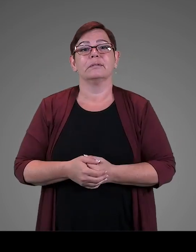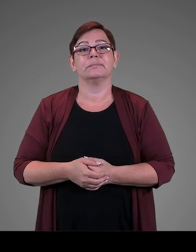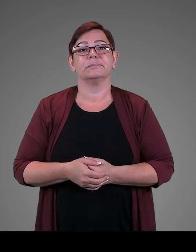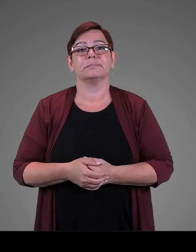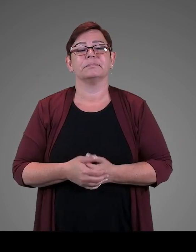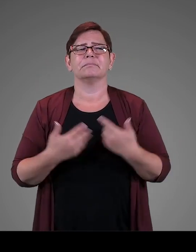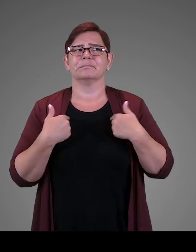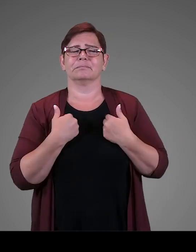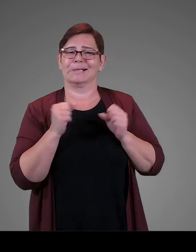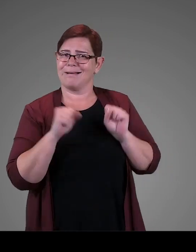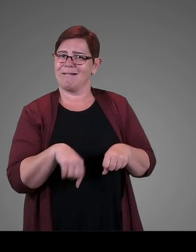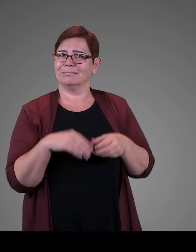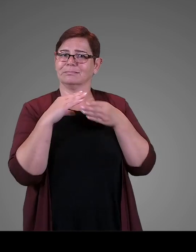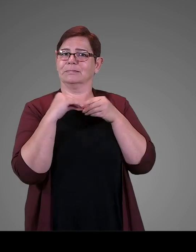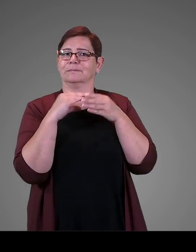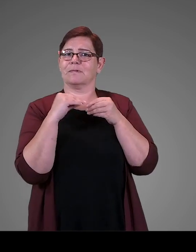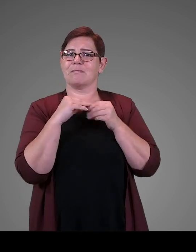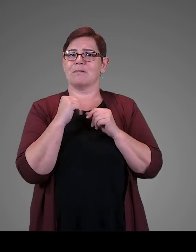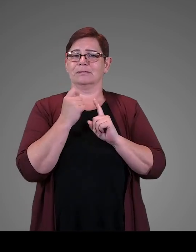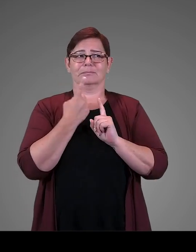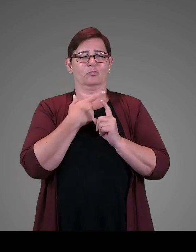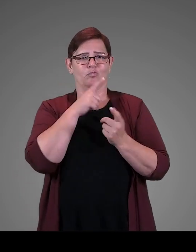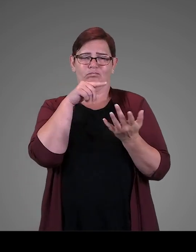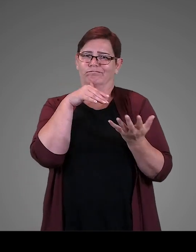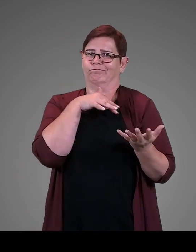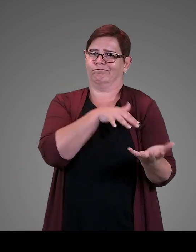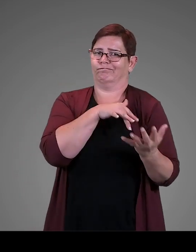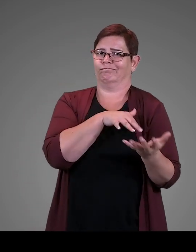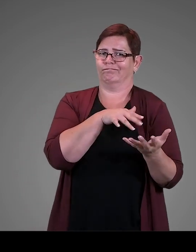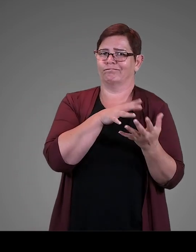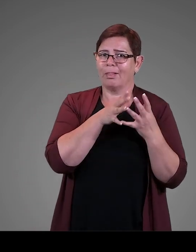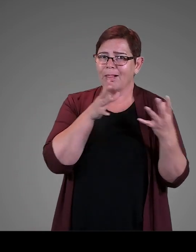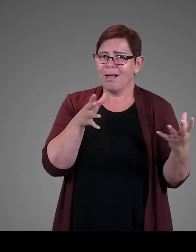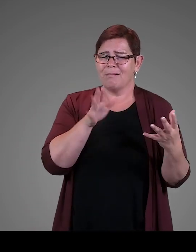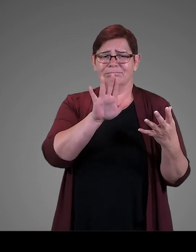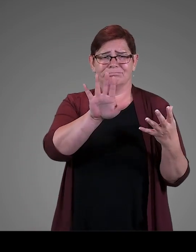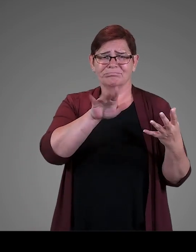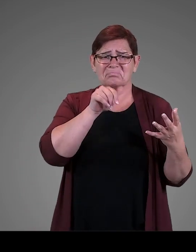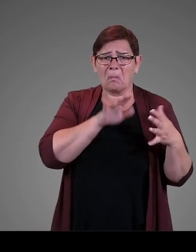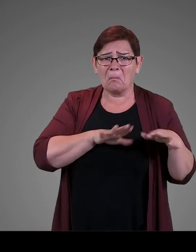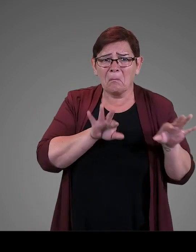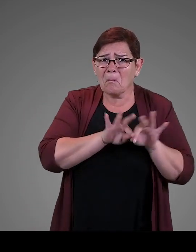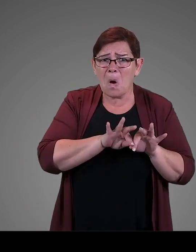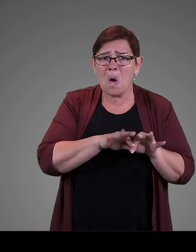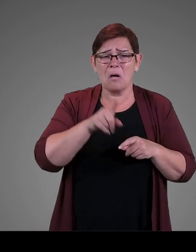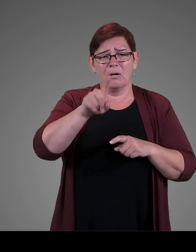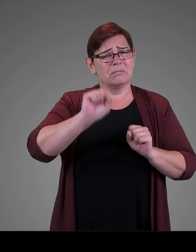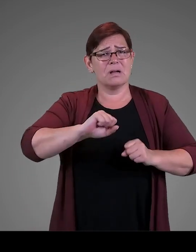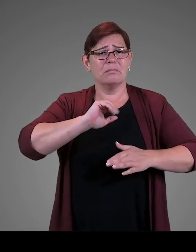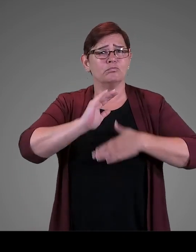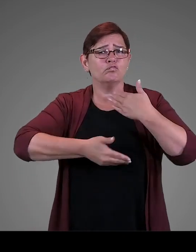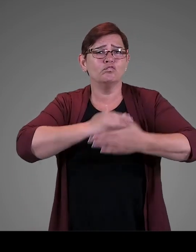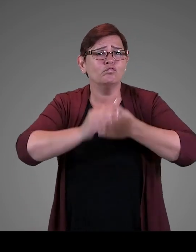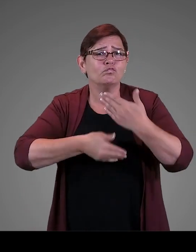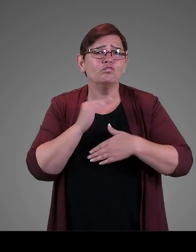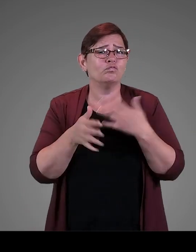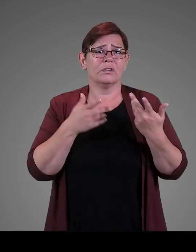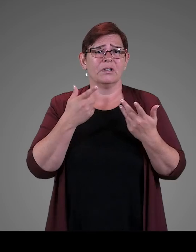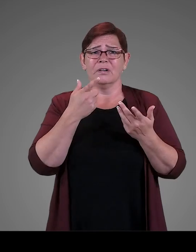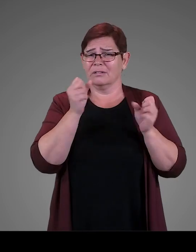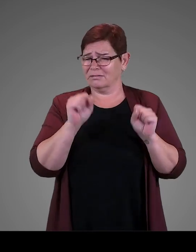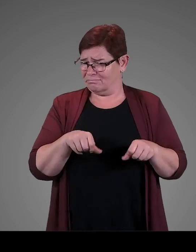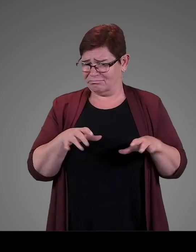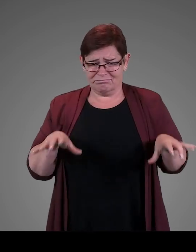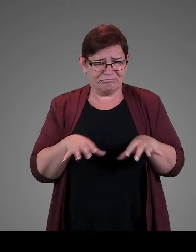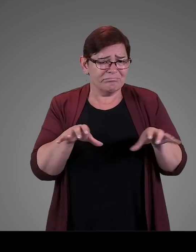une? Puis je peux témoigner en tant que personne qui a beaucoup étudié. Non, c'est pas important. Vous pouvez juste continuer à faire parce que vous avez tout refait ce